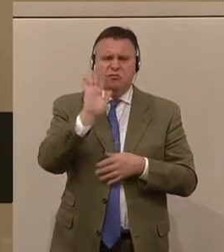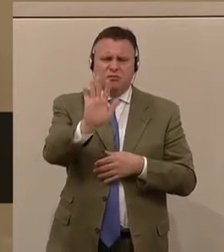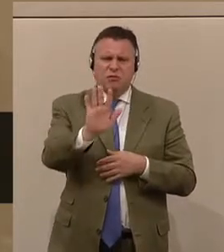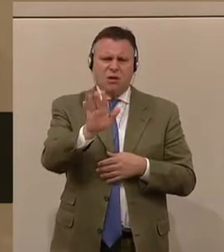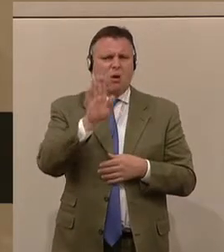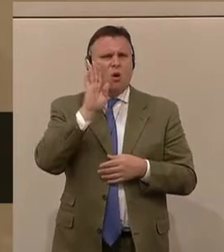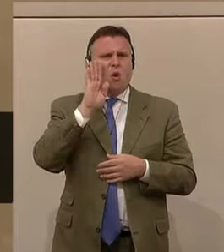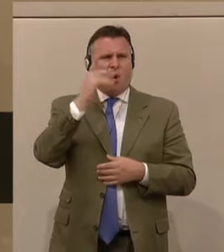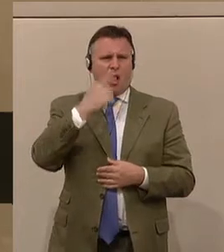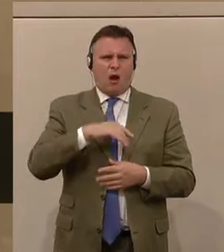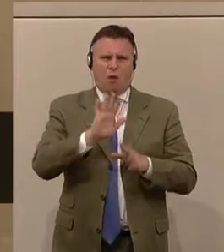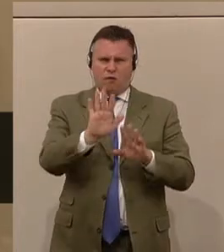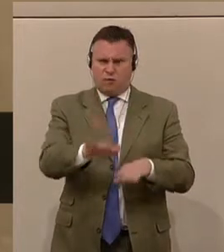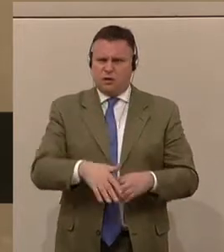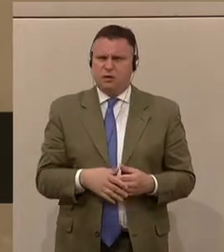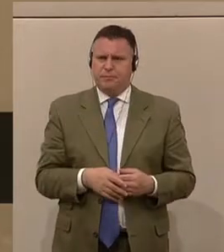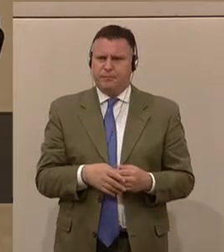zu,